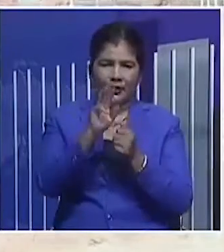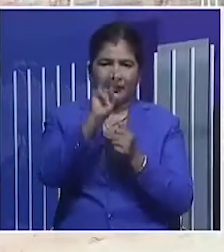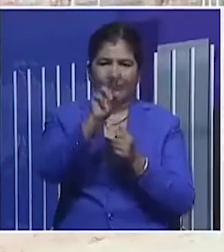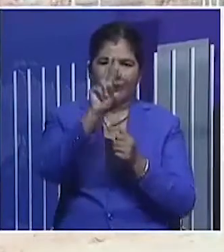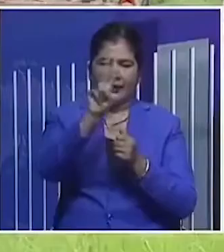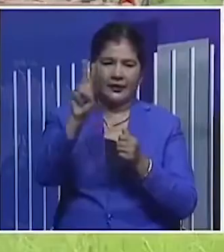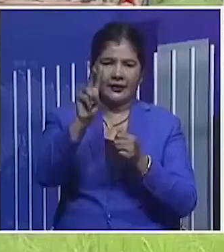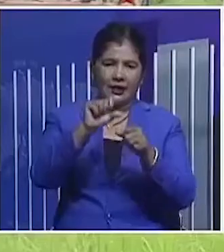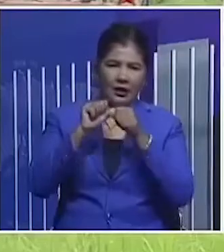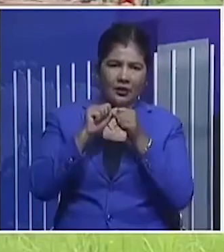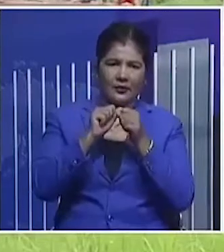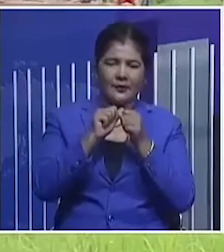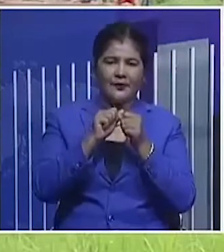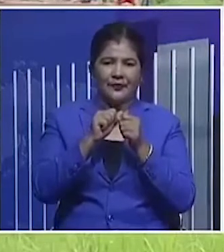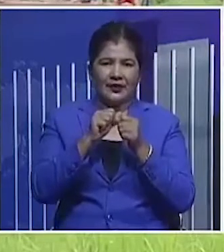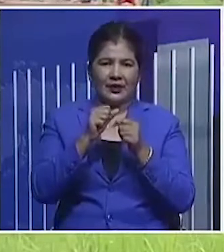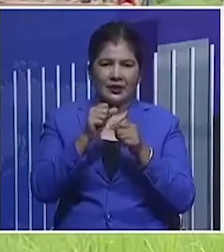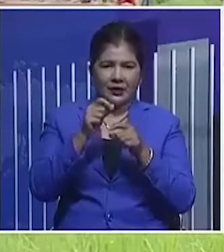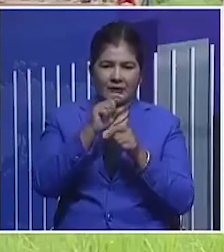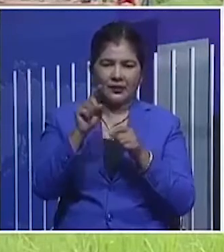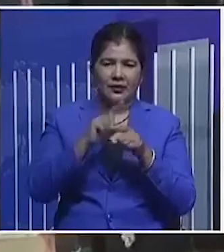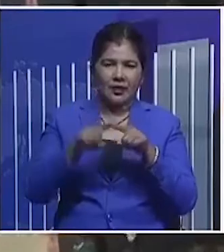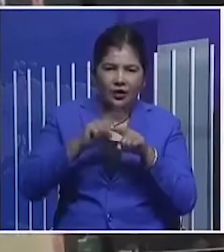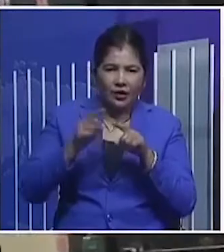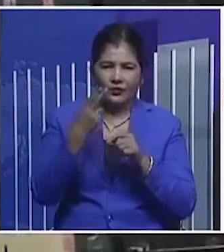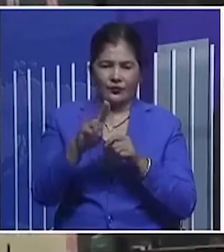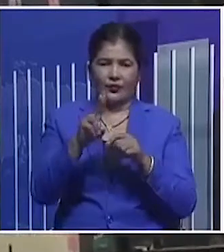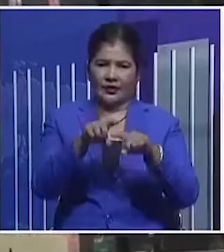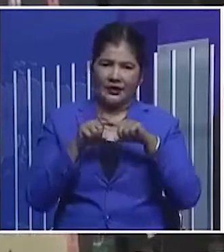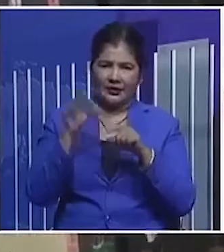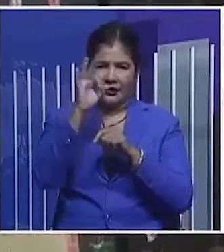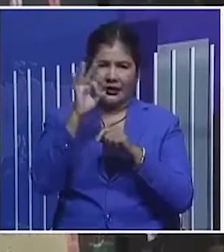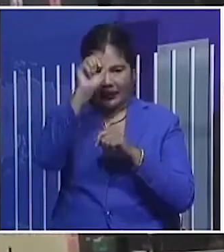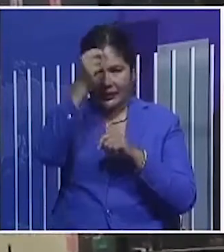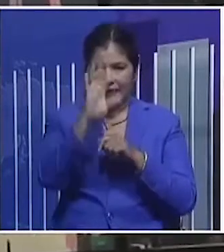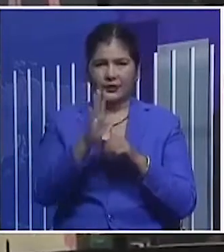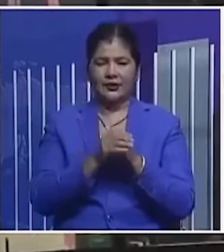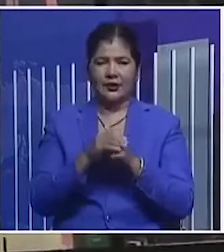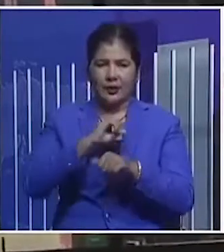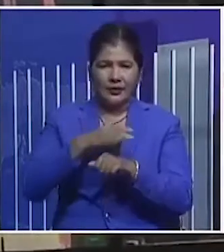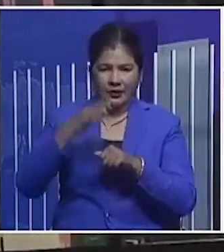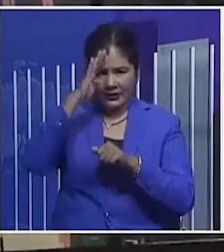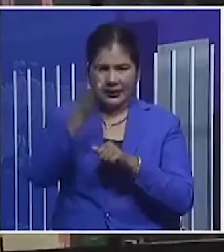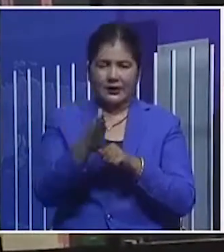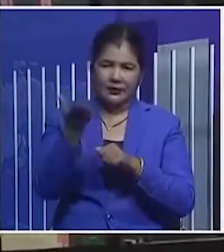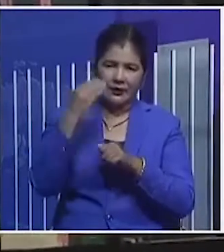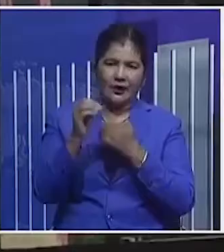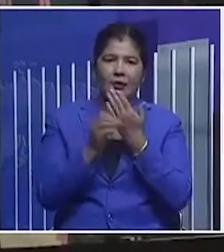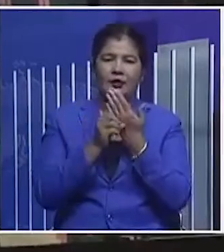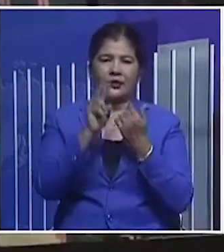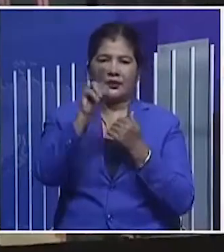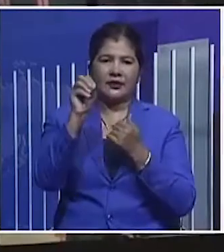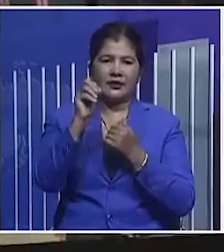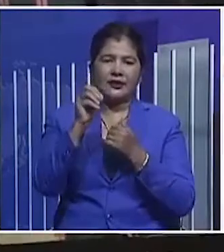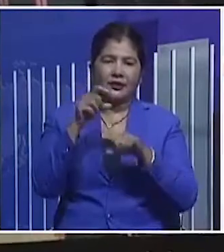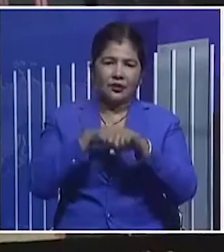22,85,51,00,000 रूपियाँ खर्च भएको लुम्बिनी प्रदेश लेखा नियन्त्रकको कार्यालयले जनाएको छ। प्रदेश सरकारले पछिल्लो 20 दिनको